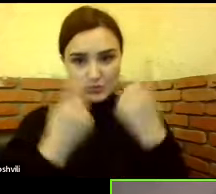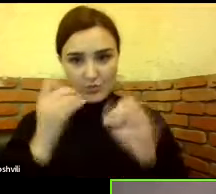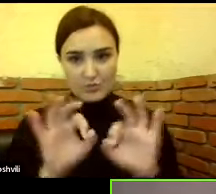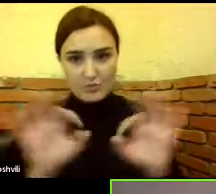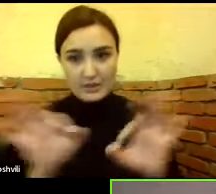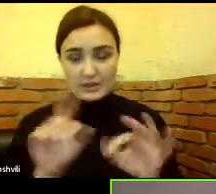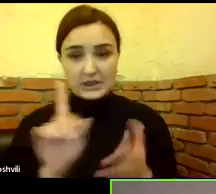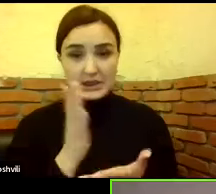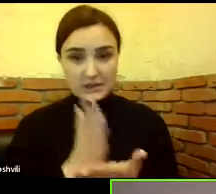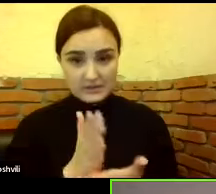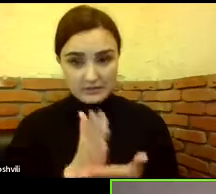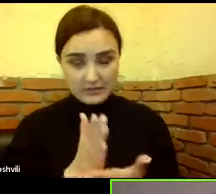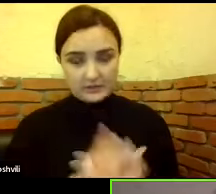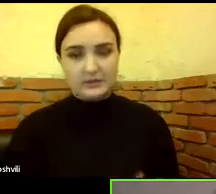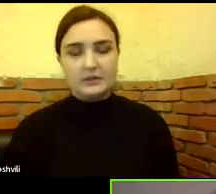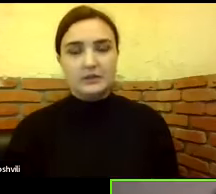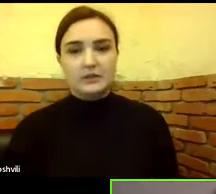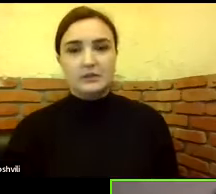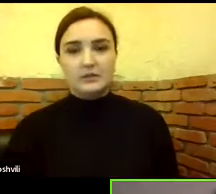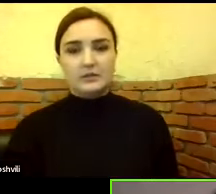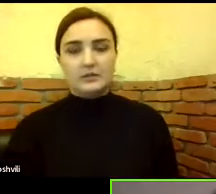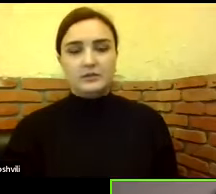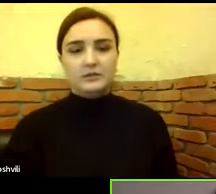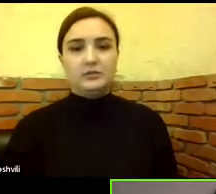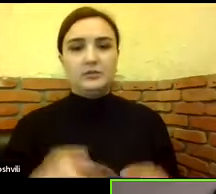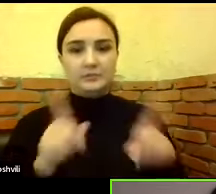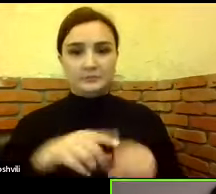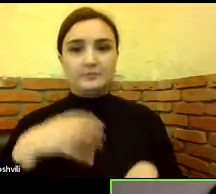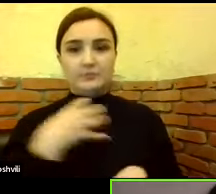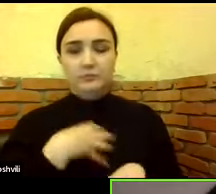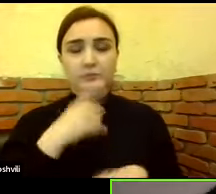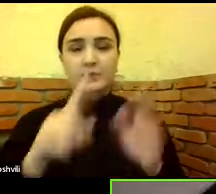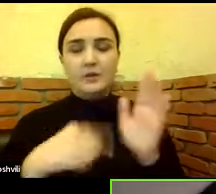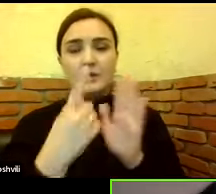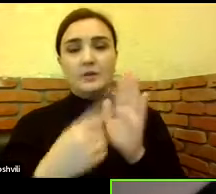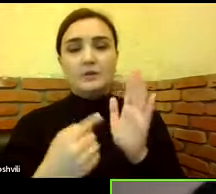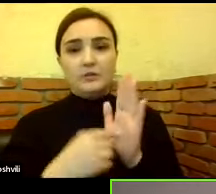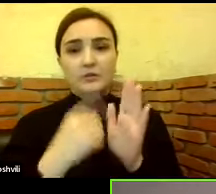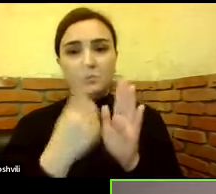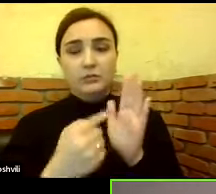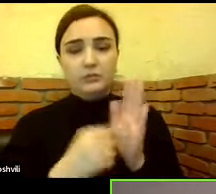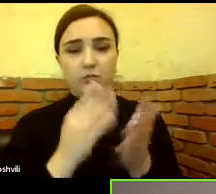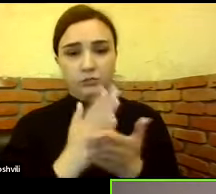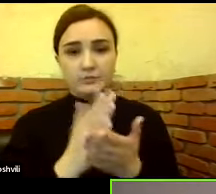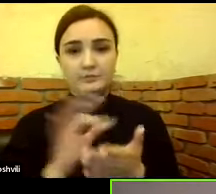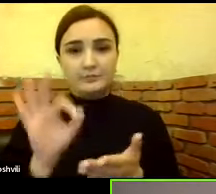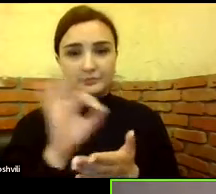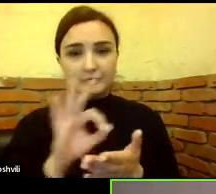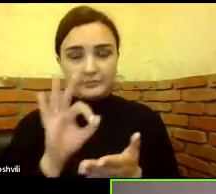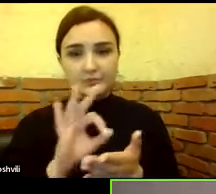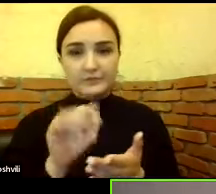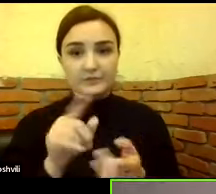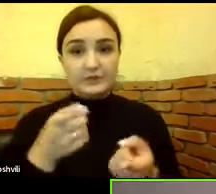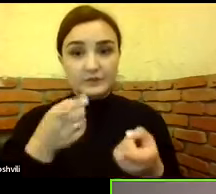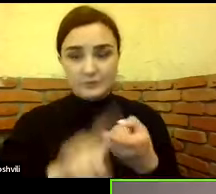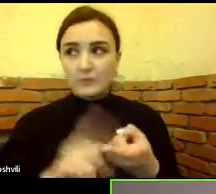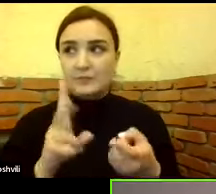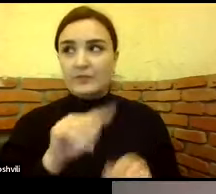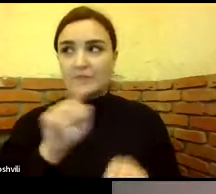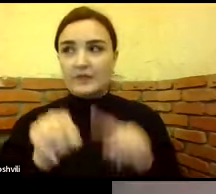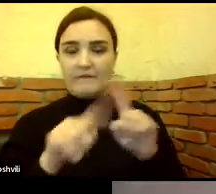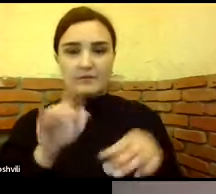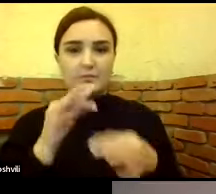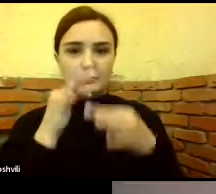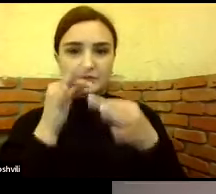გვაქვს. ისიც მნიშვნელოვანია რომ თუ რაღაც კითხვები გვაქვს თუნდაც ჩვენი მეგობარი შეჯიბრების მიმართ დაუსვათ.